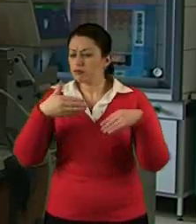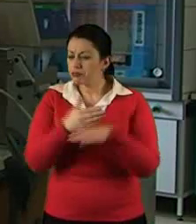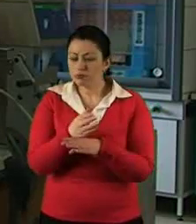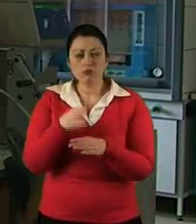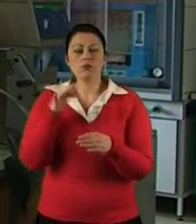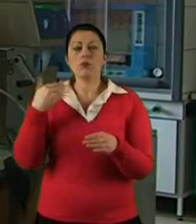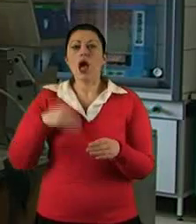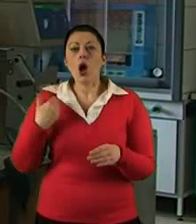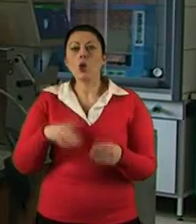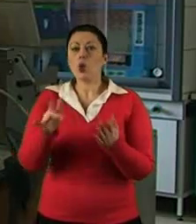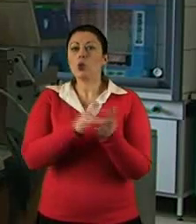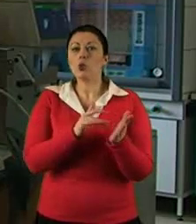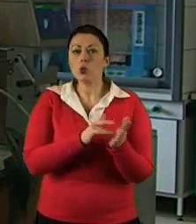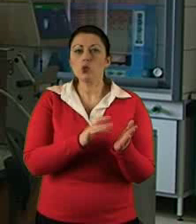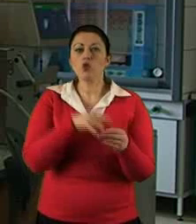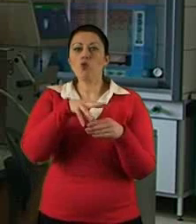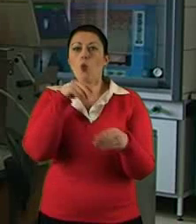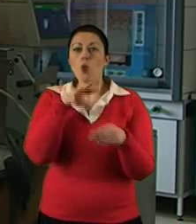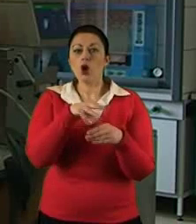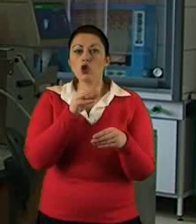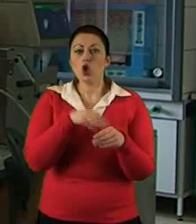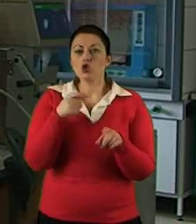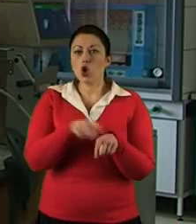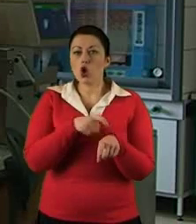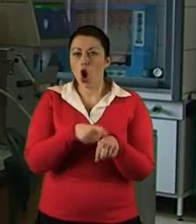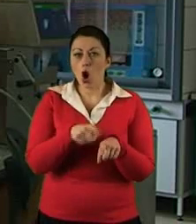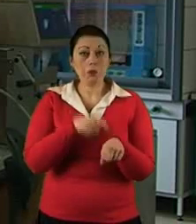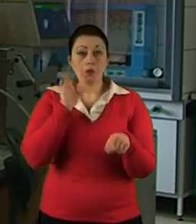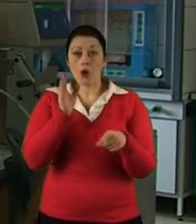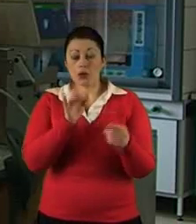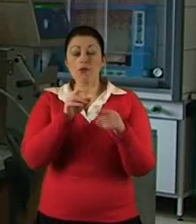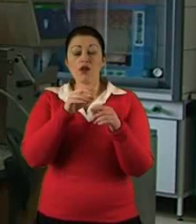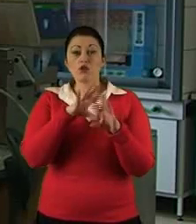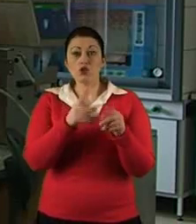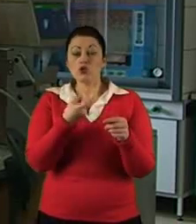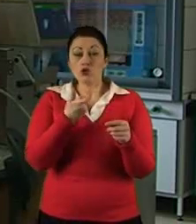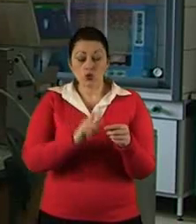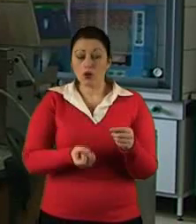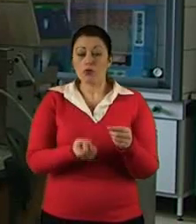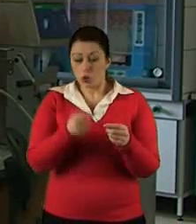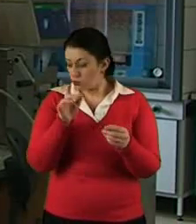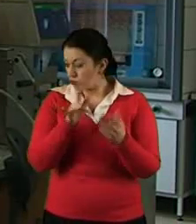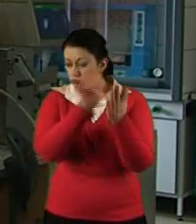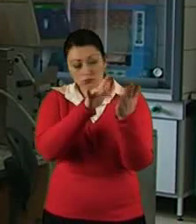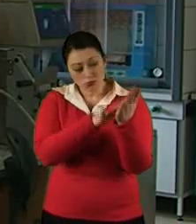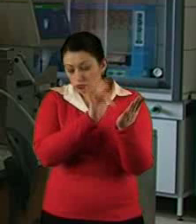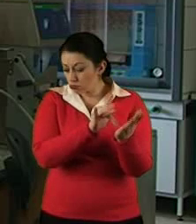nich poszczególne składniki, czyli białko, tłuszcz, włókno i skrobie, które później